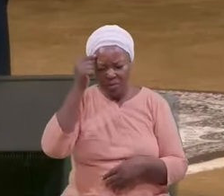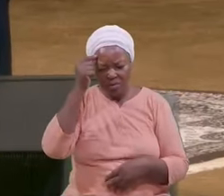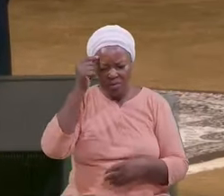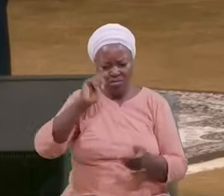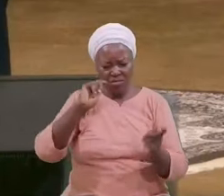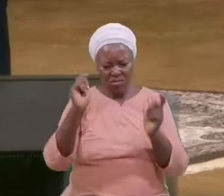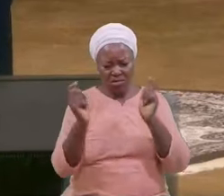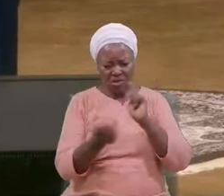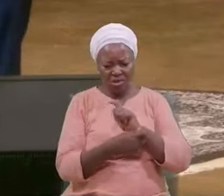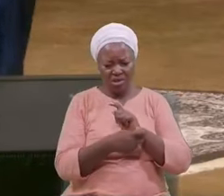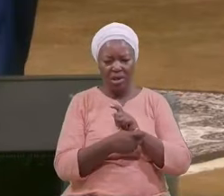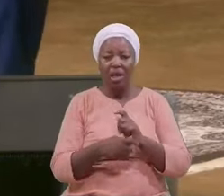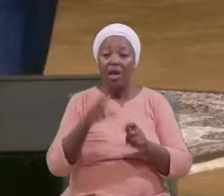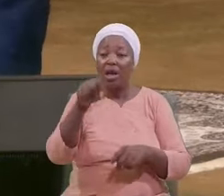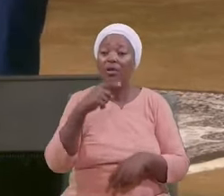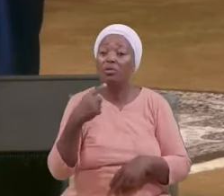aux gens cette année